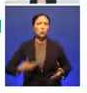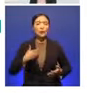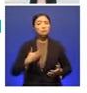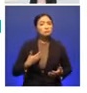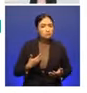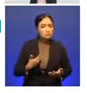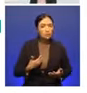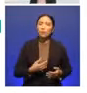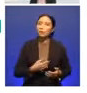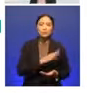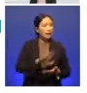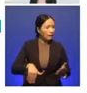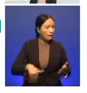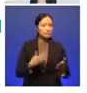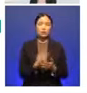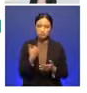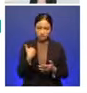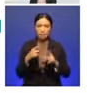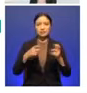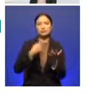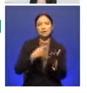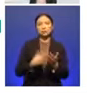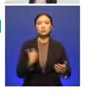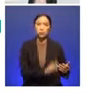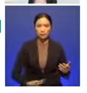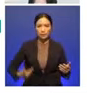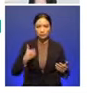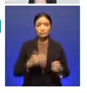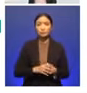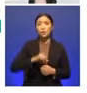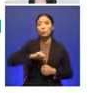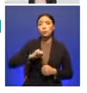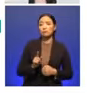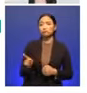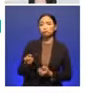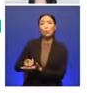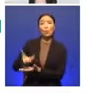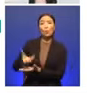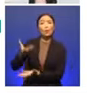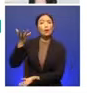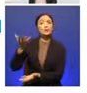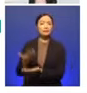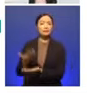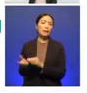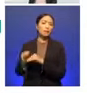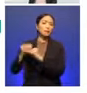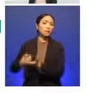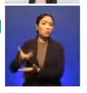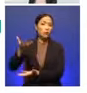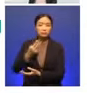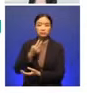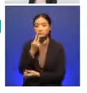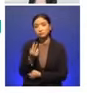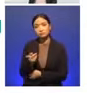นี่ยเกือบทั้งหมดนะครับหลักประกันสุขภาพแห่งชาติเนี่ยนะครับในขณะที่ขวามือฝั่งที่มีรายได้เพิ่มขึ้นเราจะเห็นได้เลยว่า